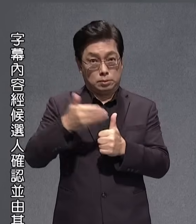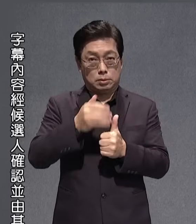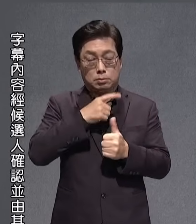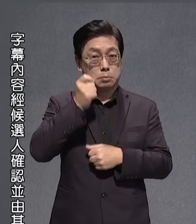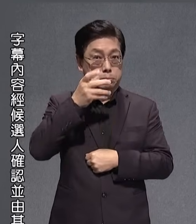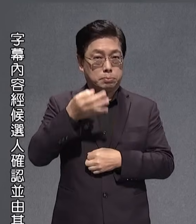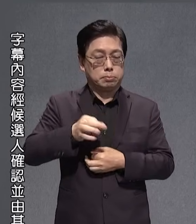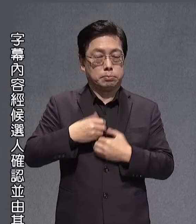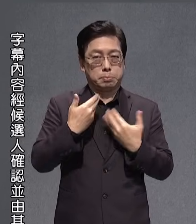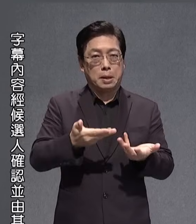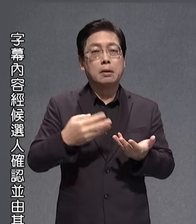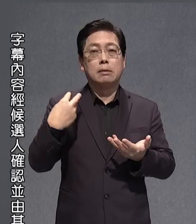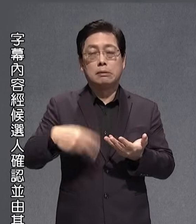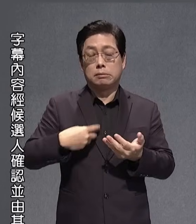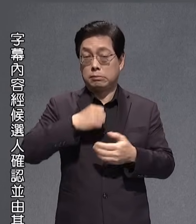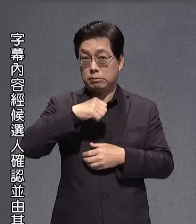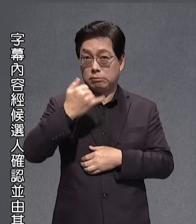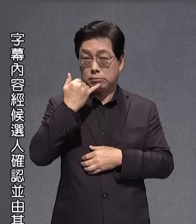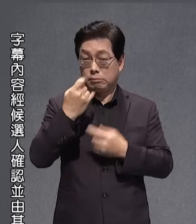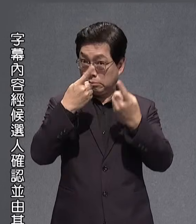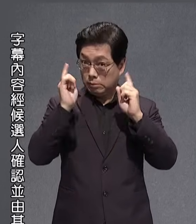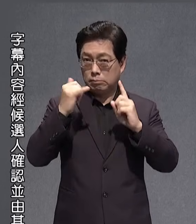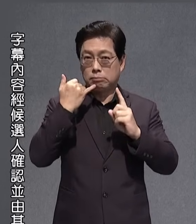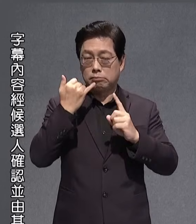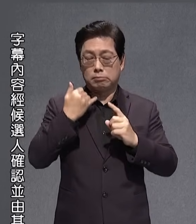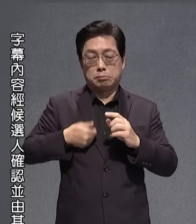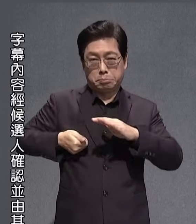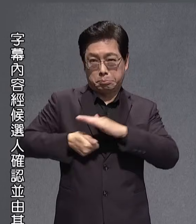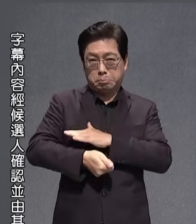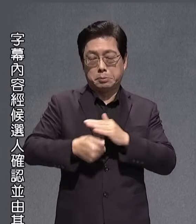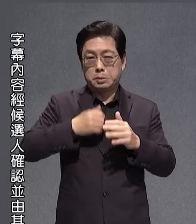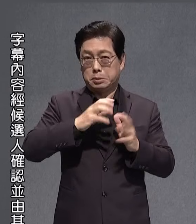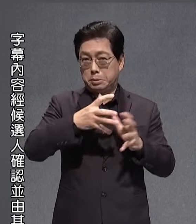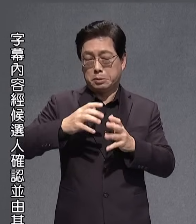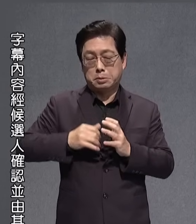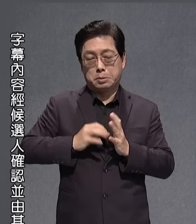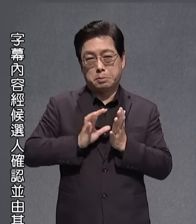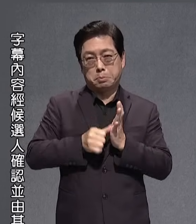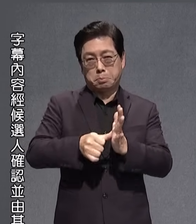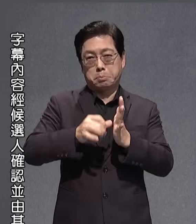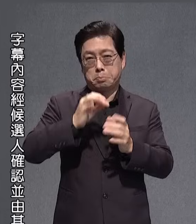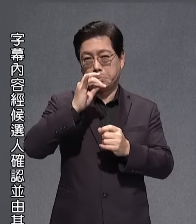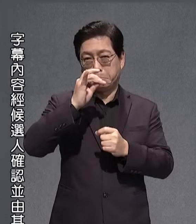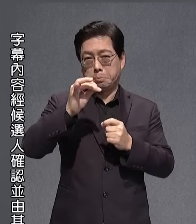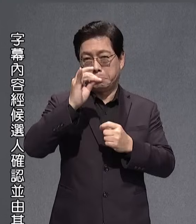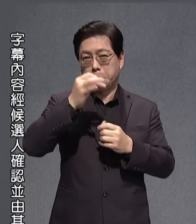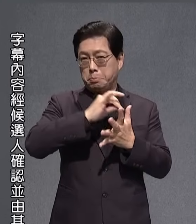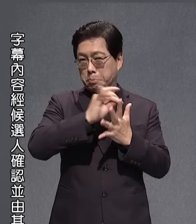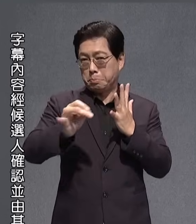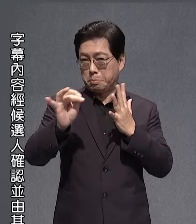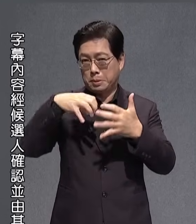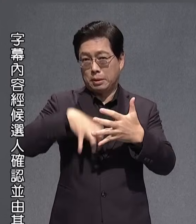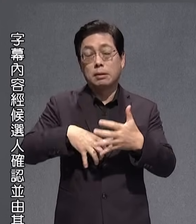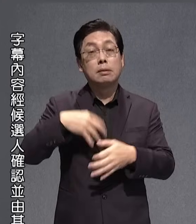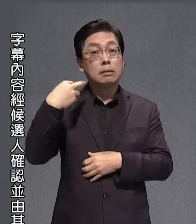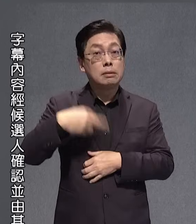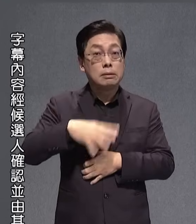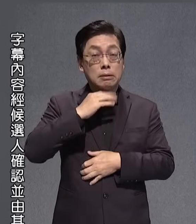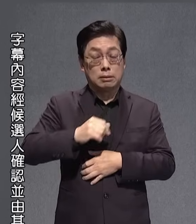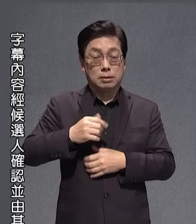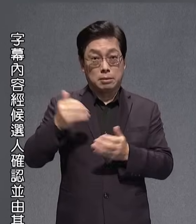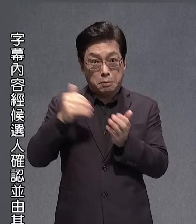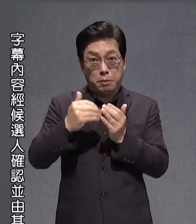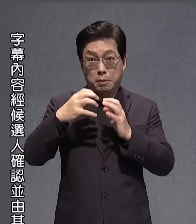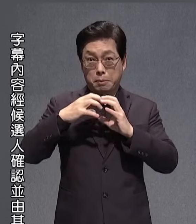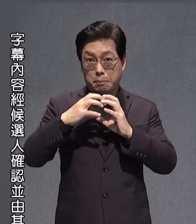资，让台湾可以有更多的大学进入世界排名百名之内。即将倒闭的40间大学，政府应当